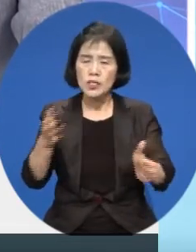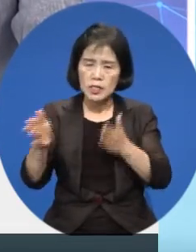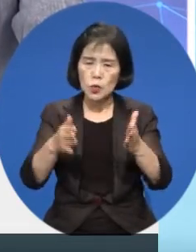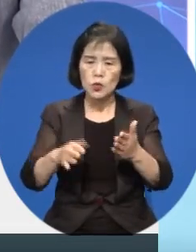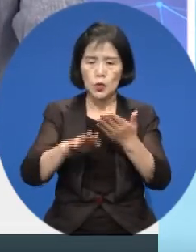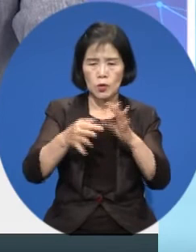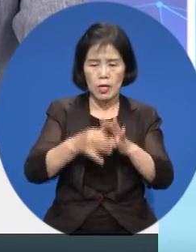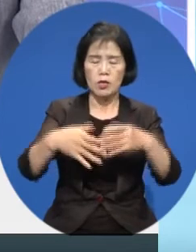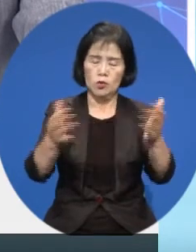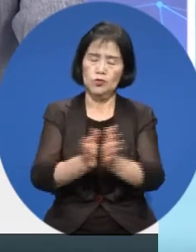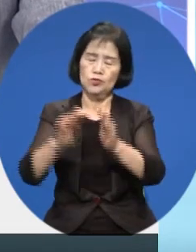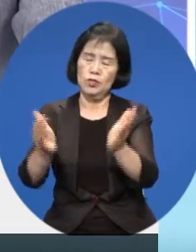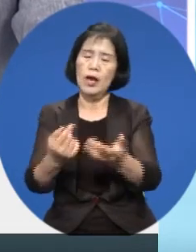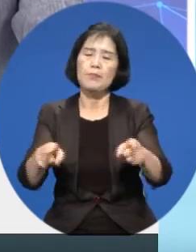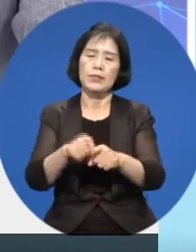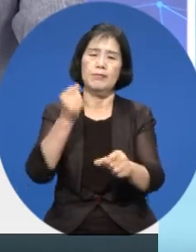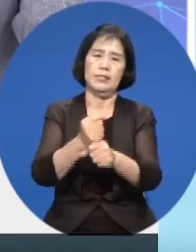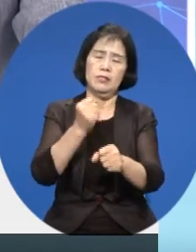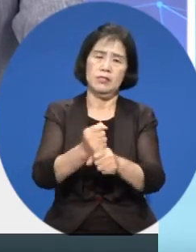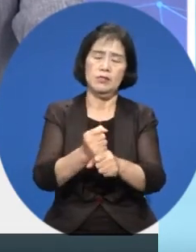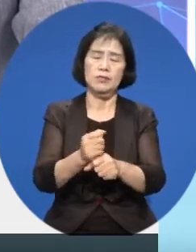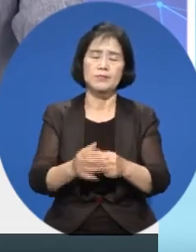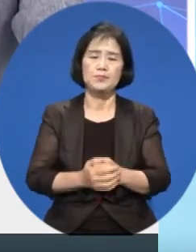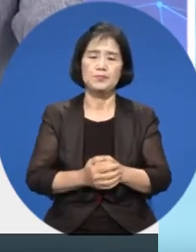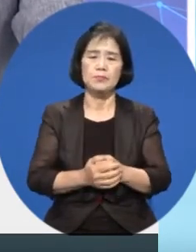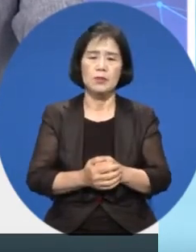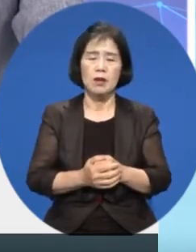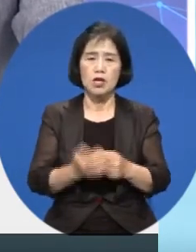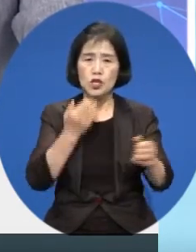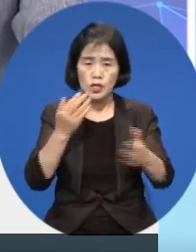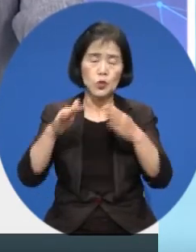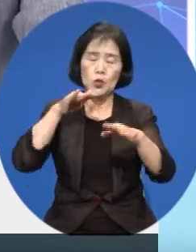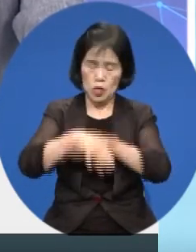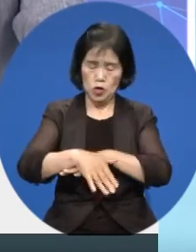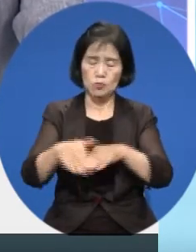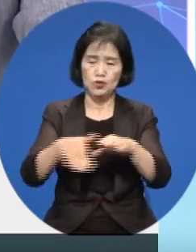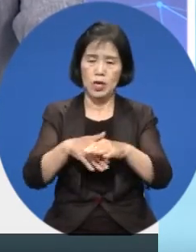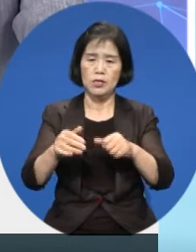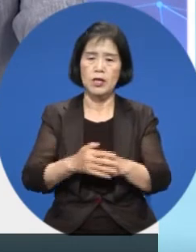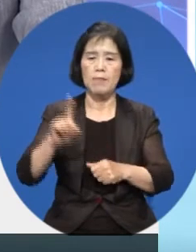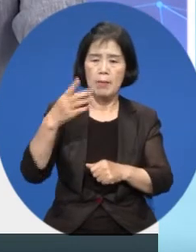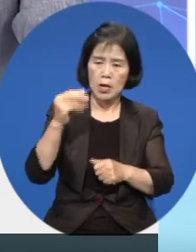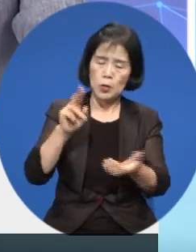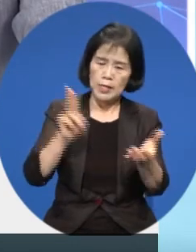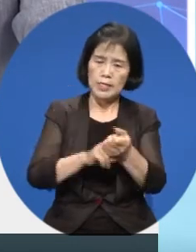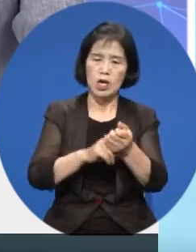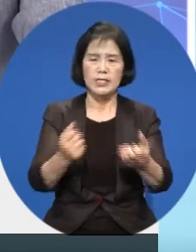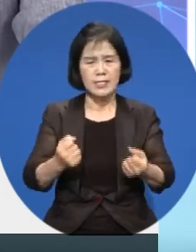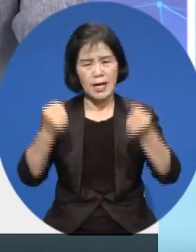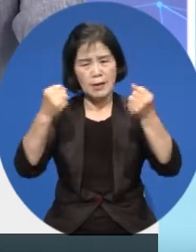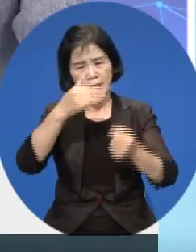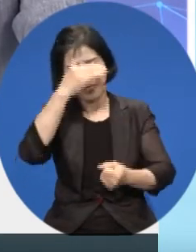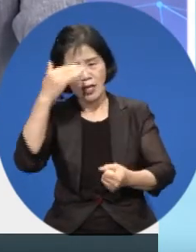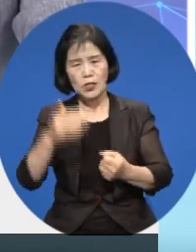냈습니다 이렇게 만들어진 사업이 경기도 요 문화 you'd 1 풀 조치입니다 100만원 의 기적 드라이빙 씨어터